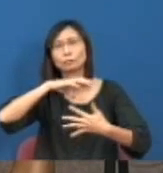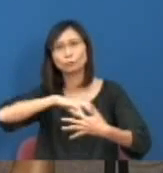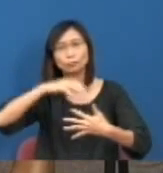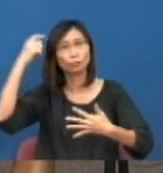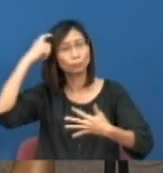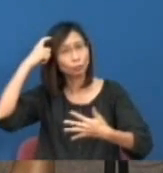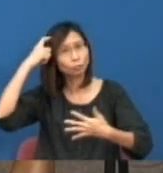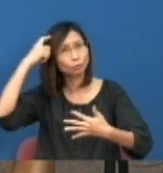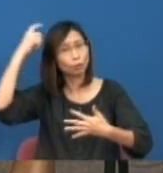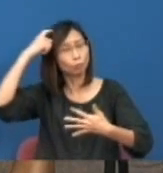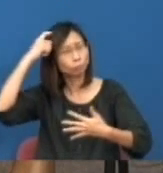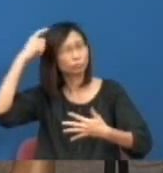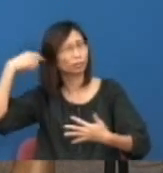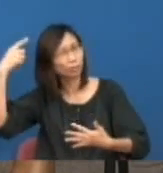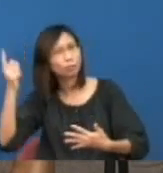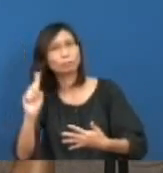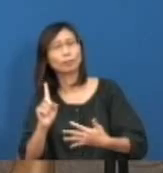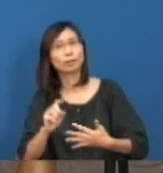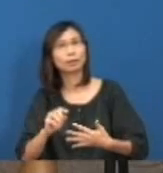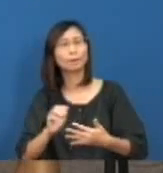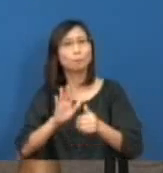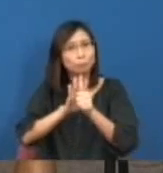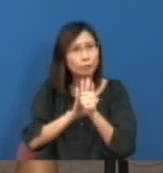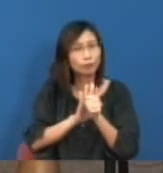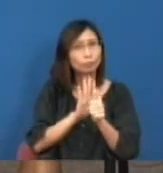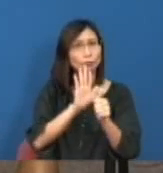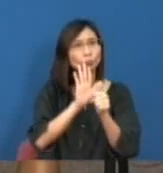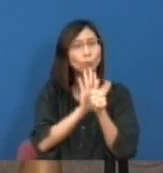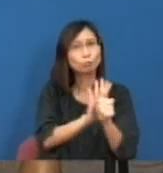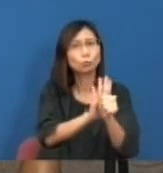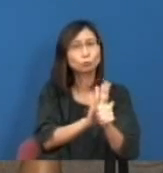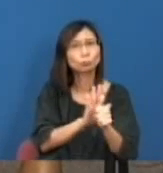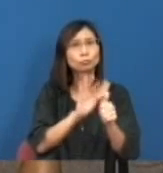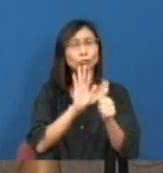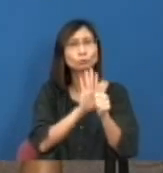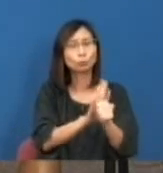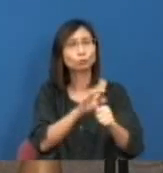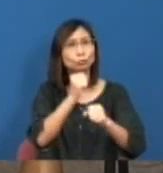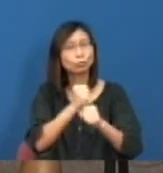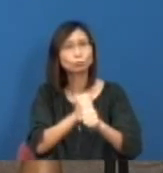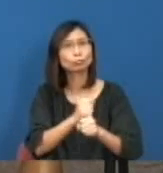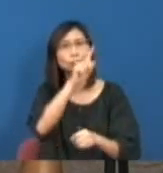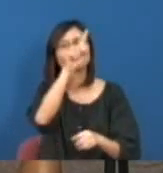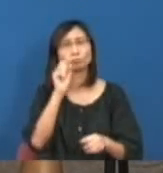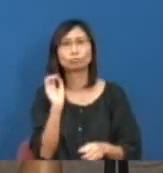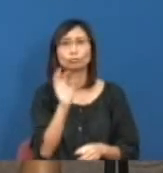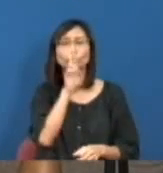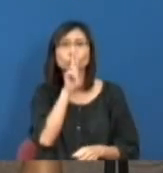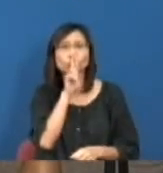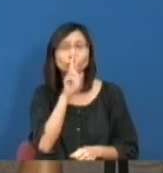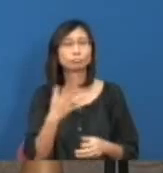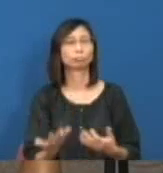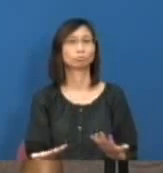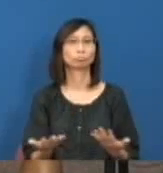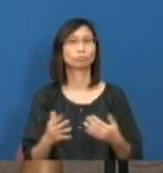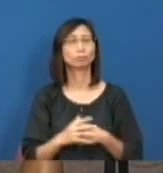腦諗咩，同埋佢用乜嘢推動佢做一啲正常正確嘅行動咧，就唔使講啦，即係唔使啦。